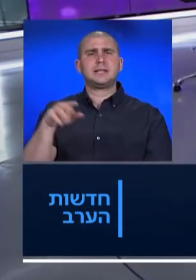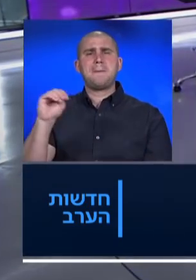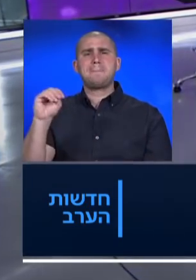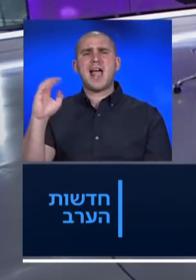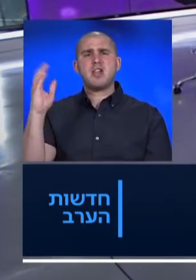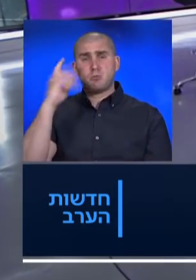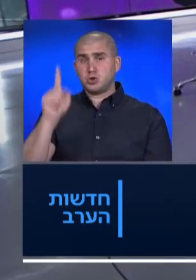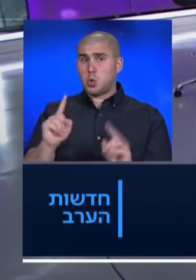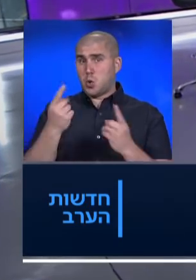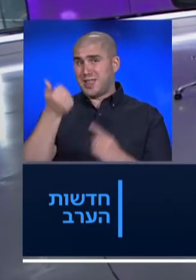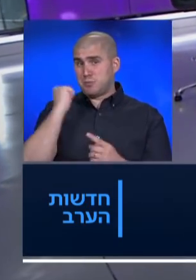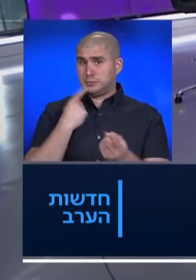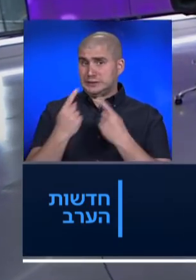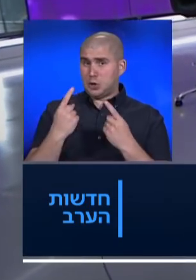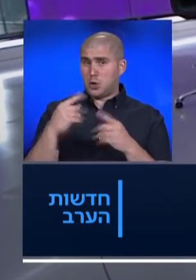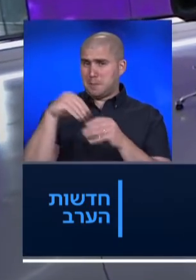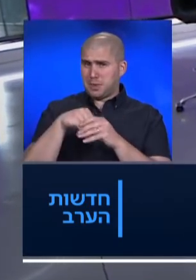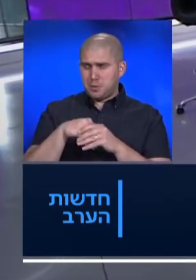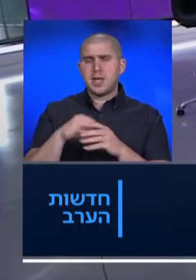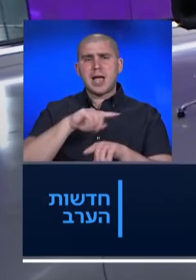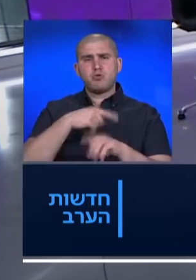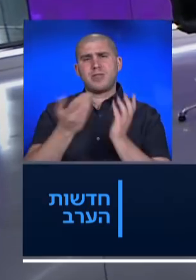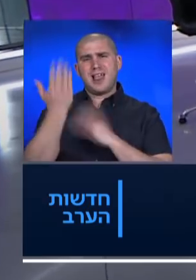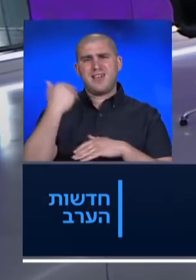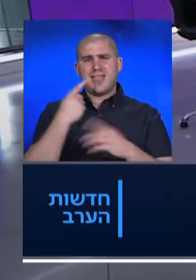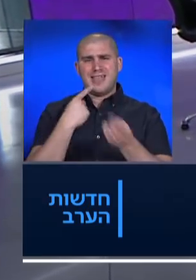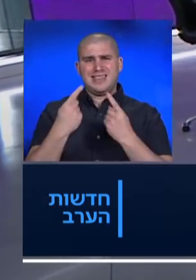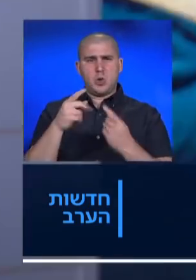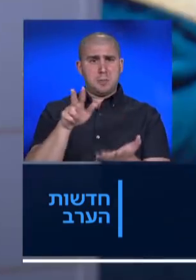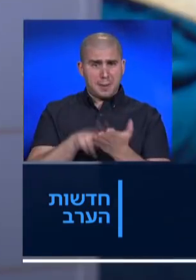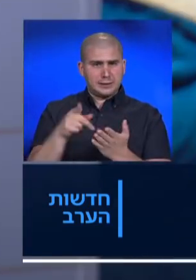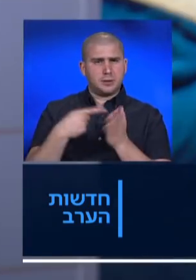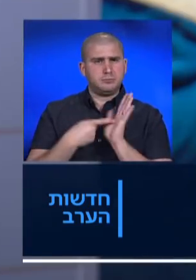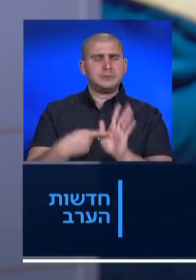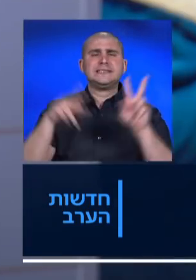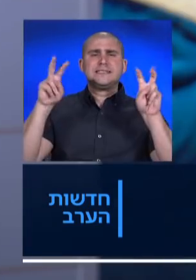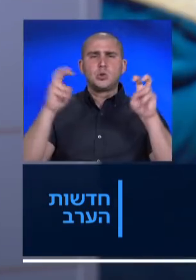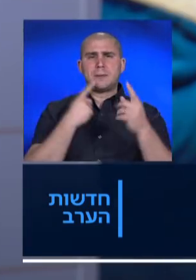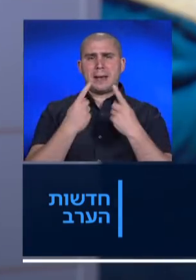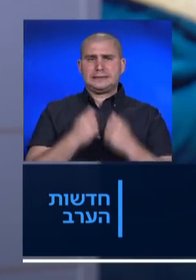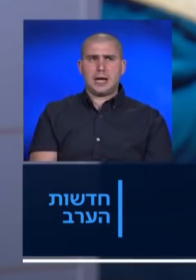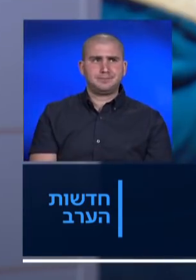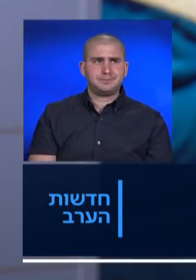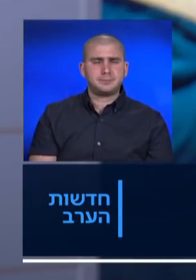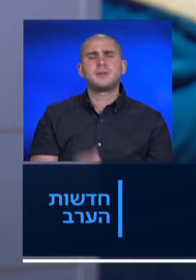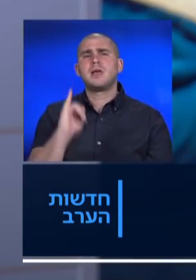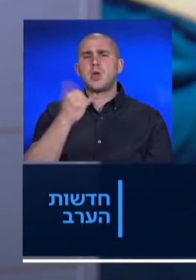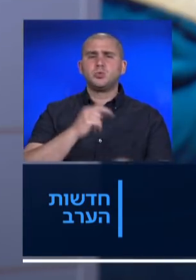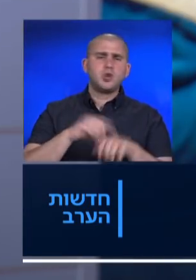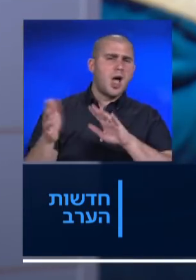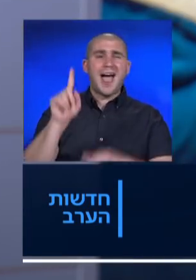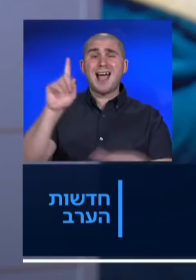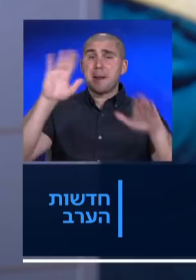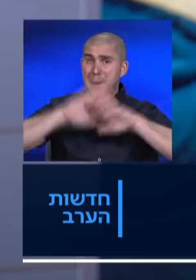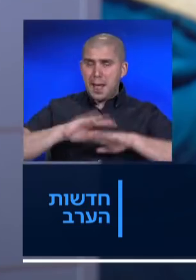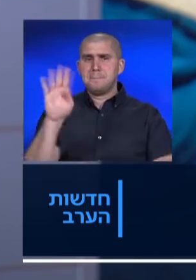ממש כמה שעות ערב הדיון בבג"ץ, ואתה מביא את הציטוטים מתוך השיחה. נכון, מיכל. סמוך לשעה אחת בלילה נתניהו משוחח